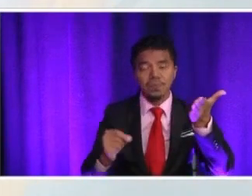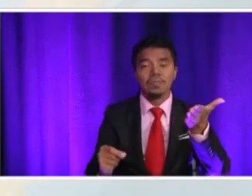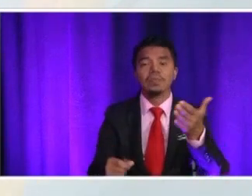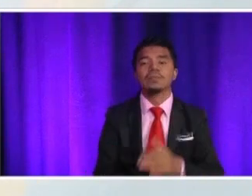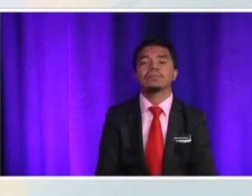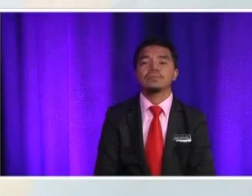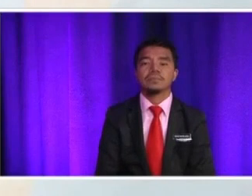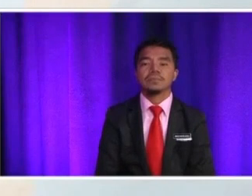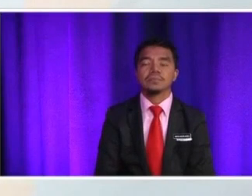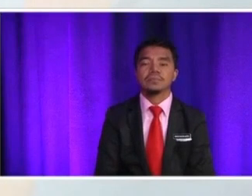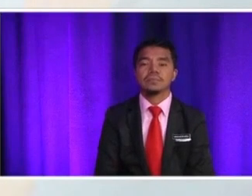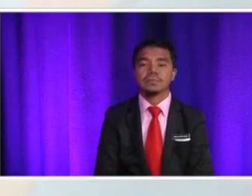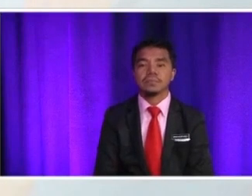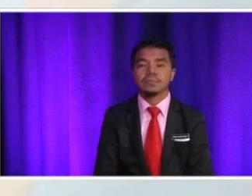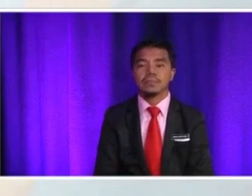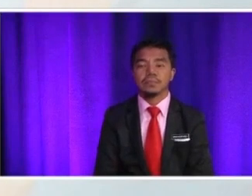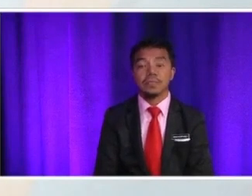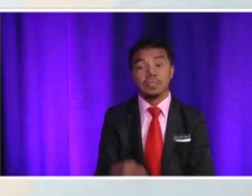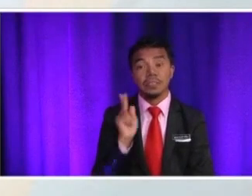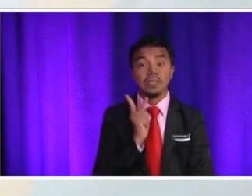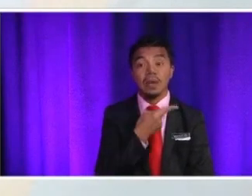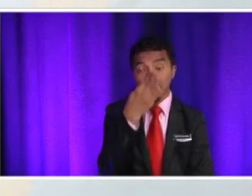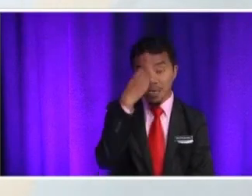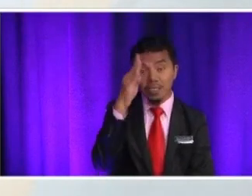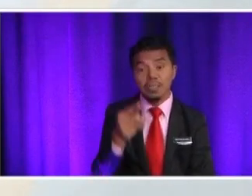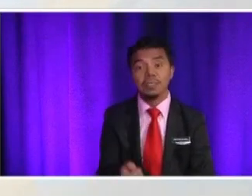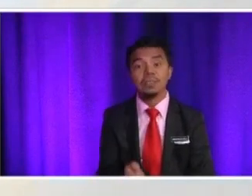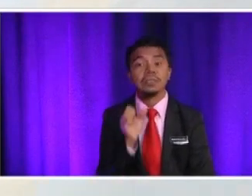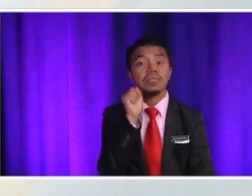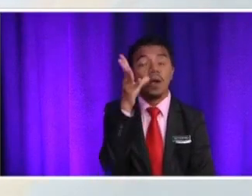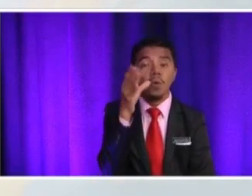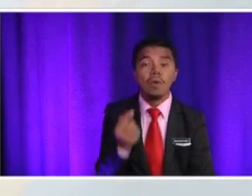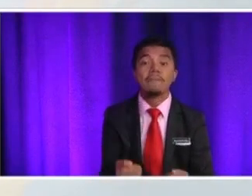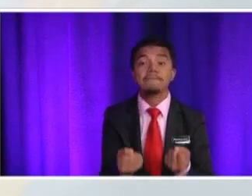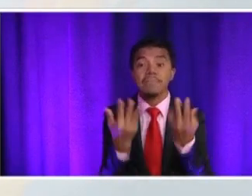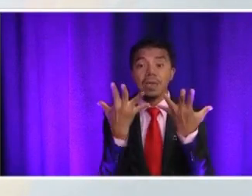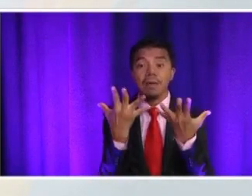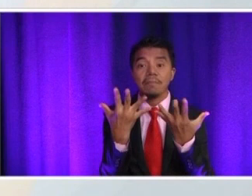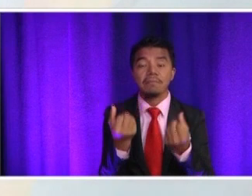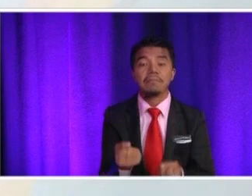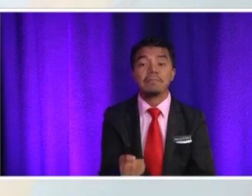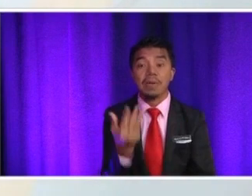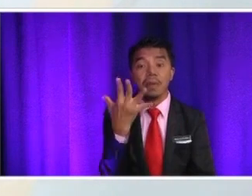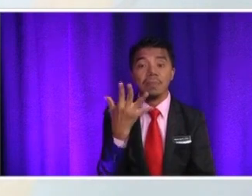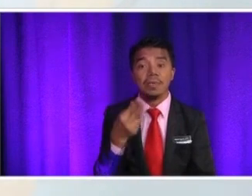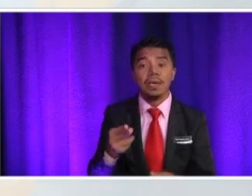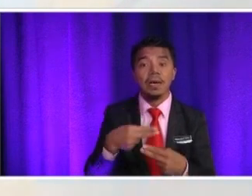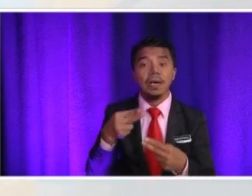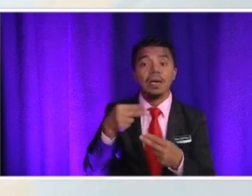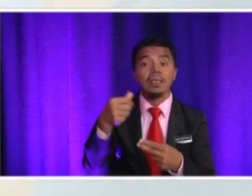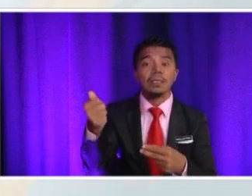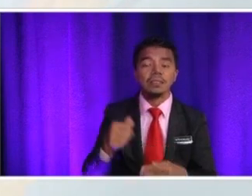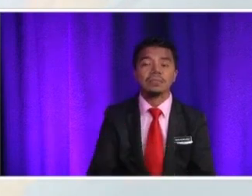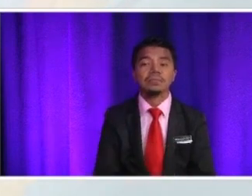A dan RM20 untuk pakej B. Jadi menyebabkan dan kedua-dua ini adalah mahal dengan